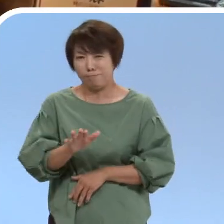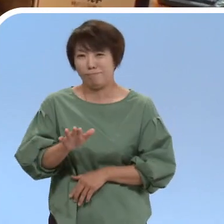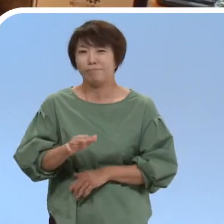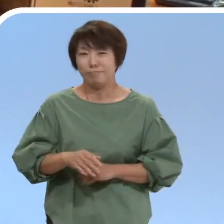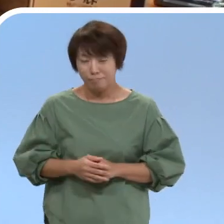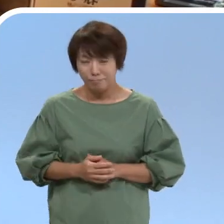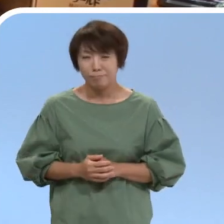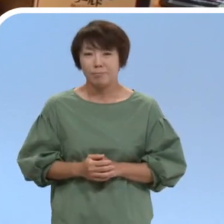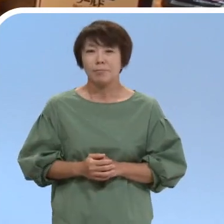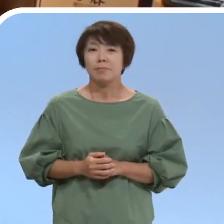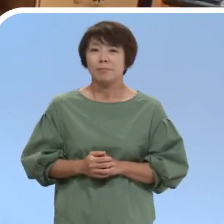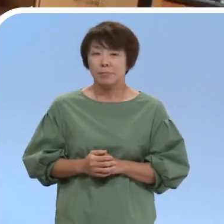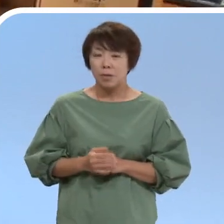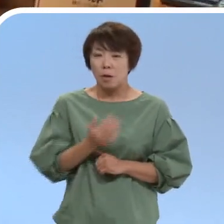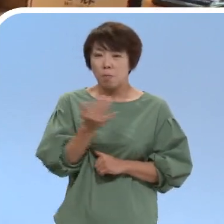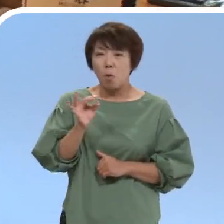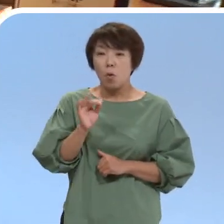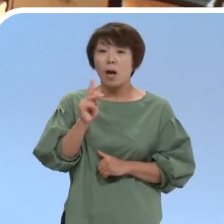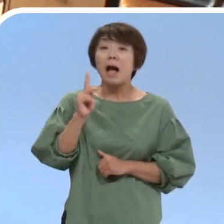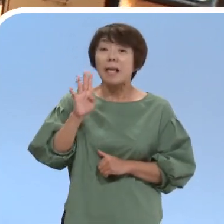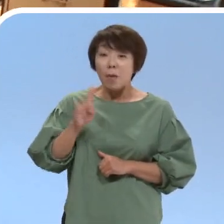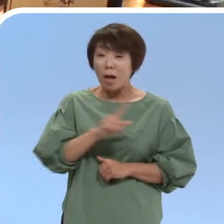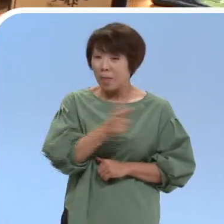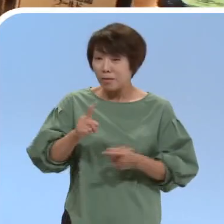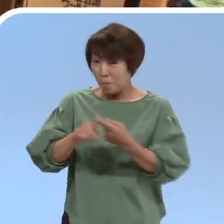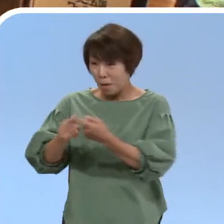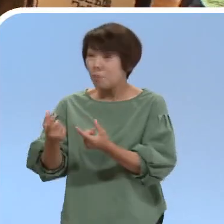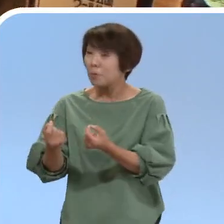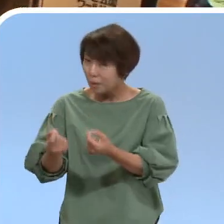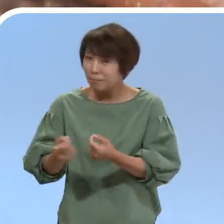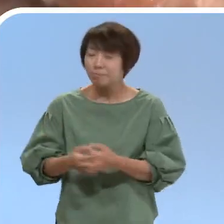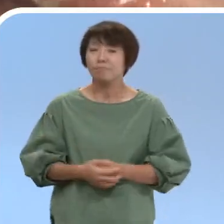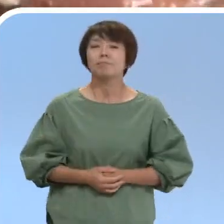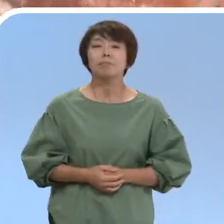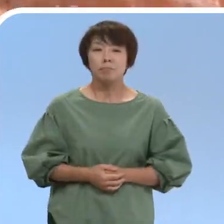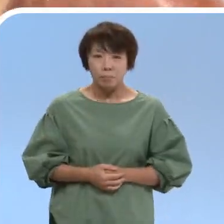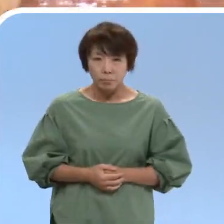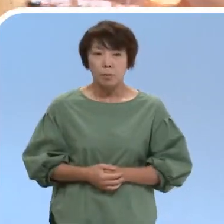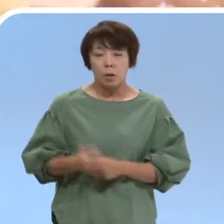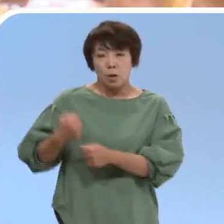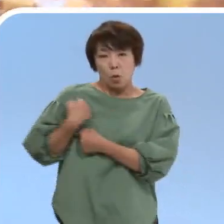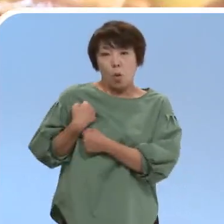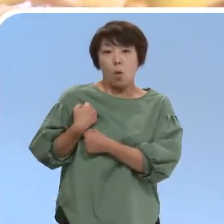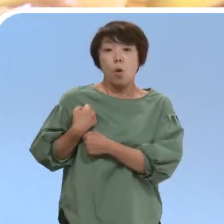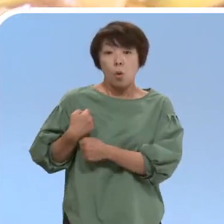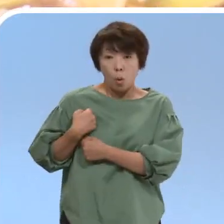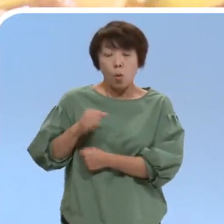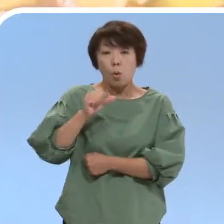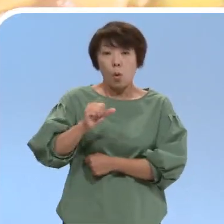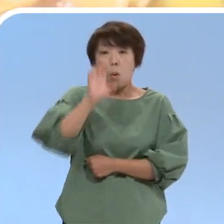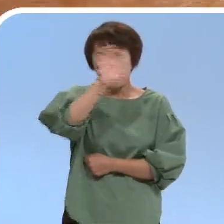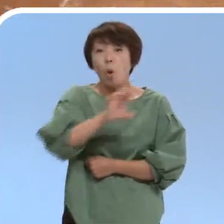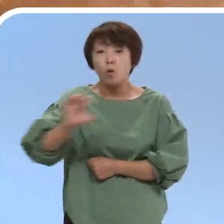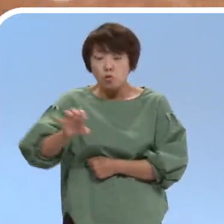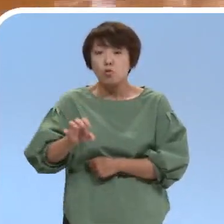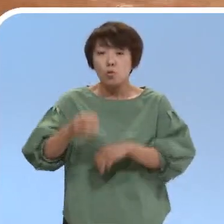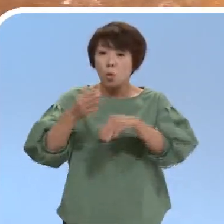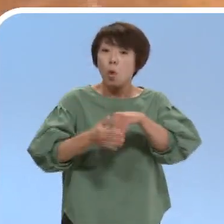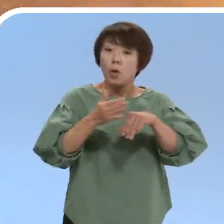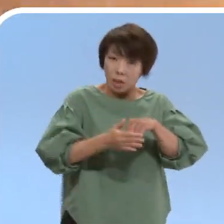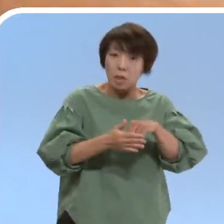いろいろございます。 だからいわゆるぼっかけ何でも合うから。 そうですね。 兵庫五穀の食材を使ったメニ